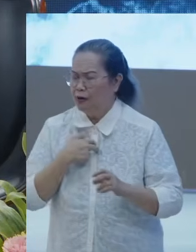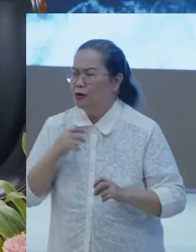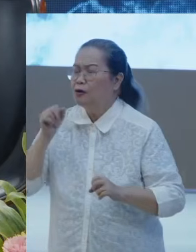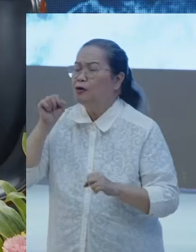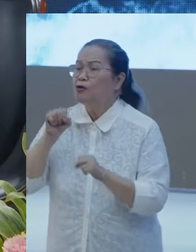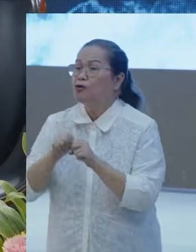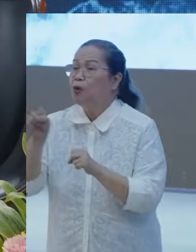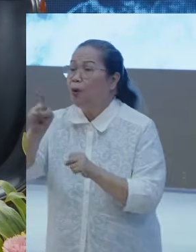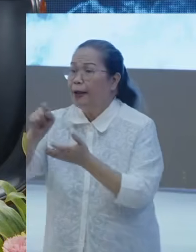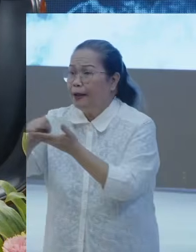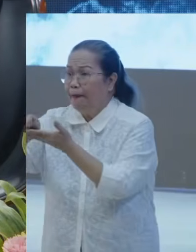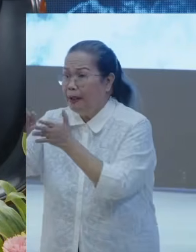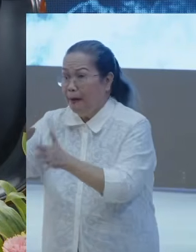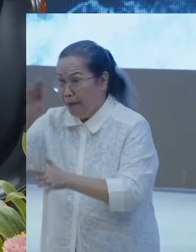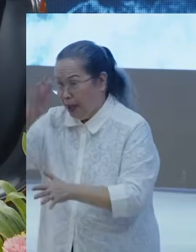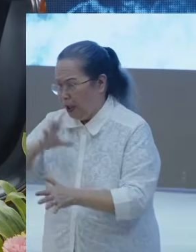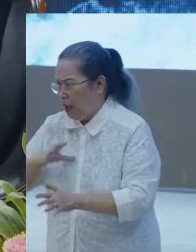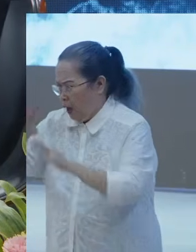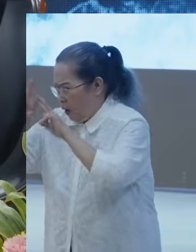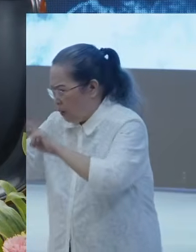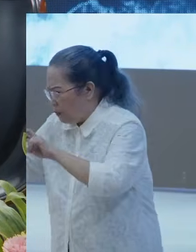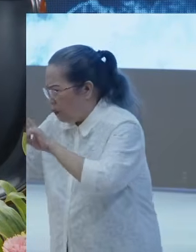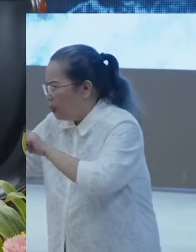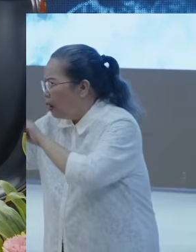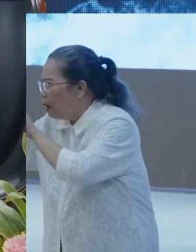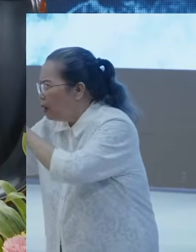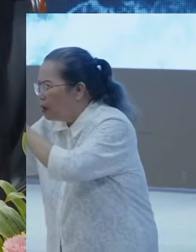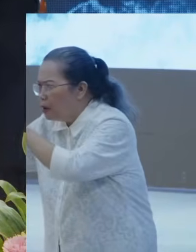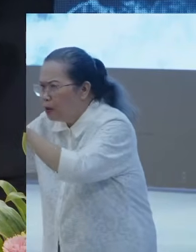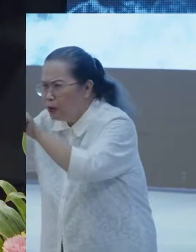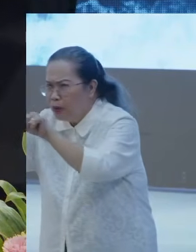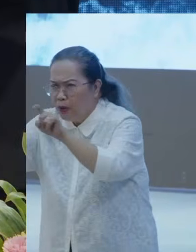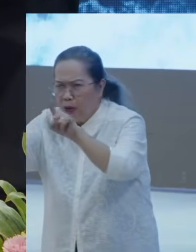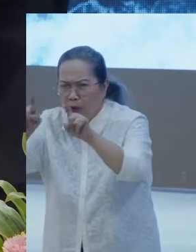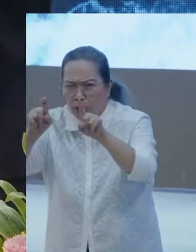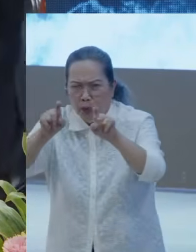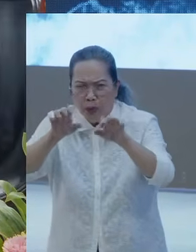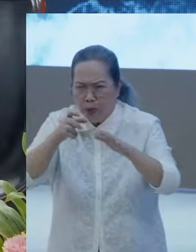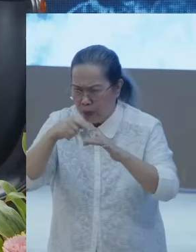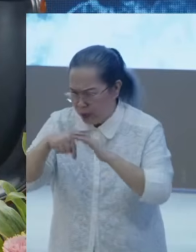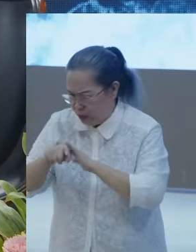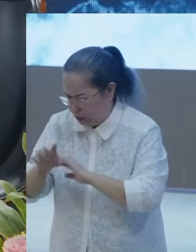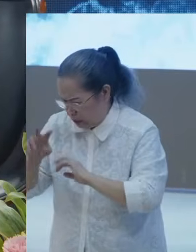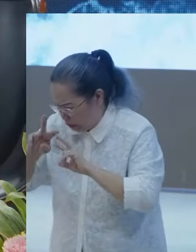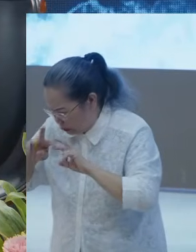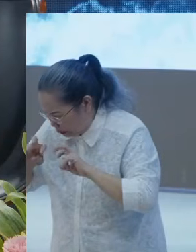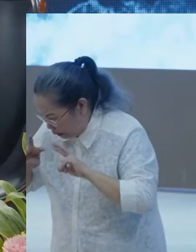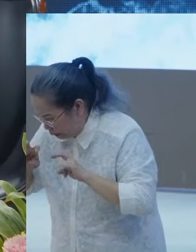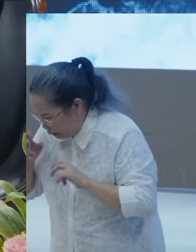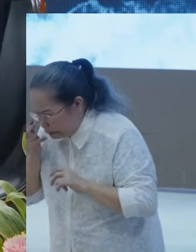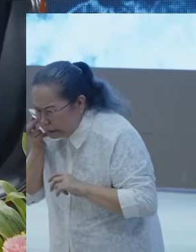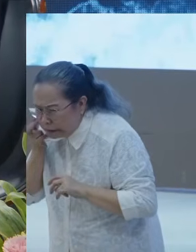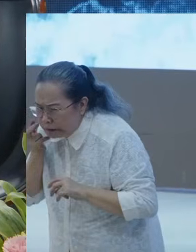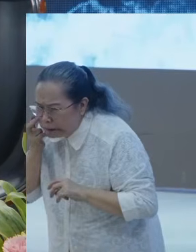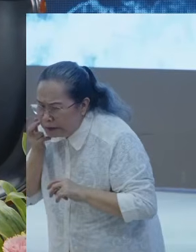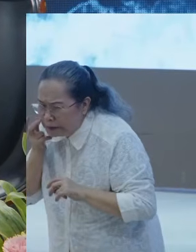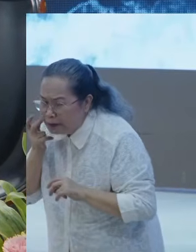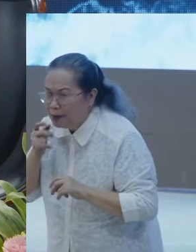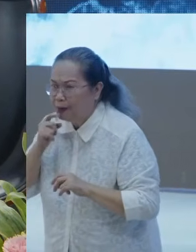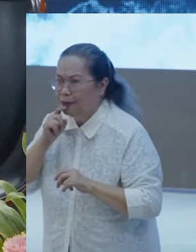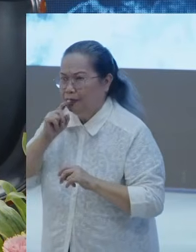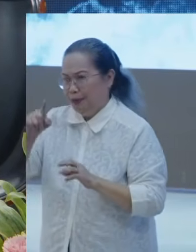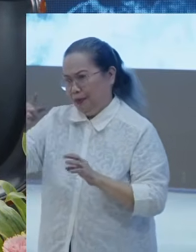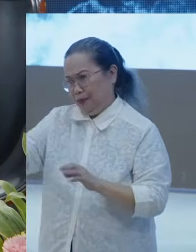siya, nag-interview siya ng lahat ng dalubhasa, sinilip niya lahat ng facts ng resurrection to disprove